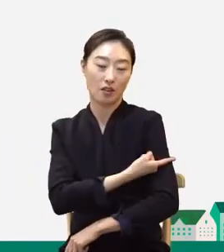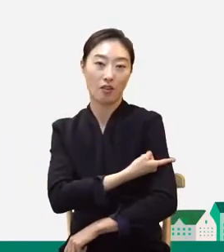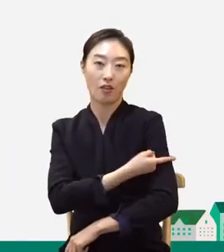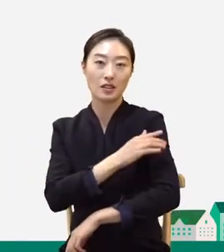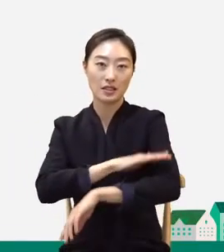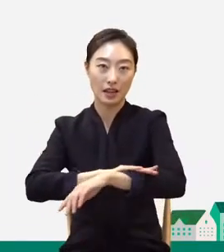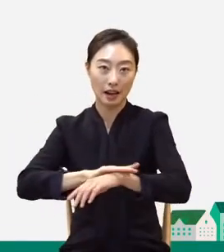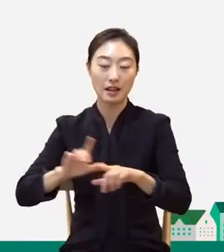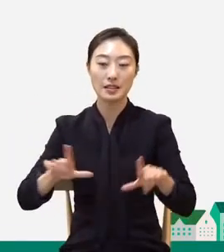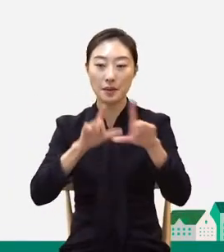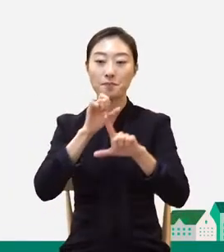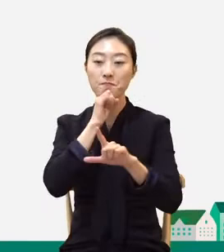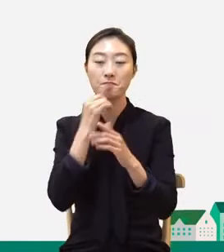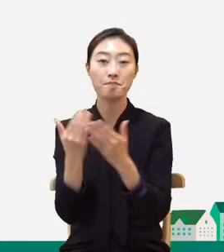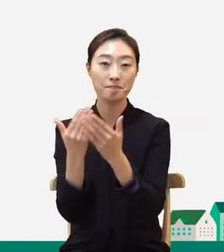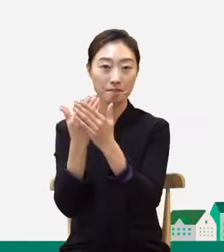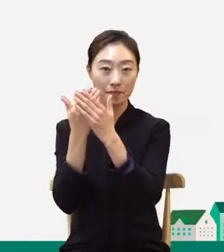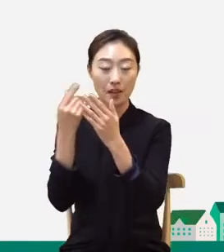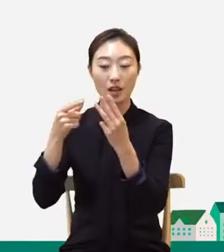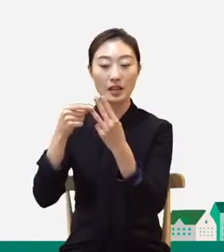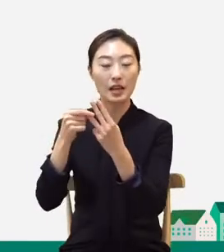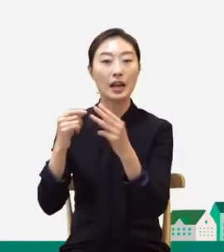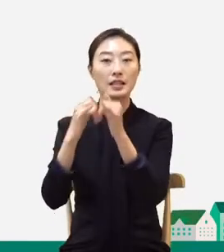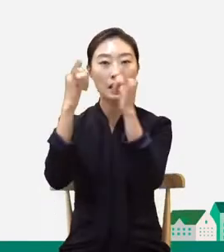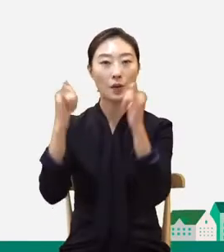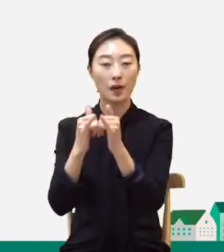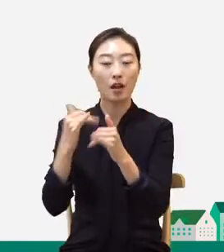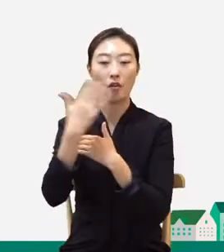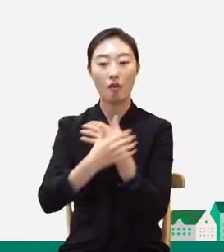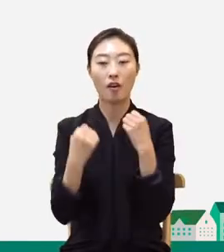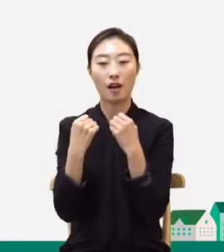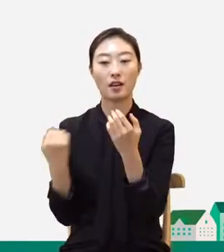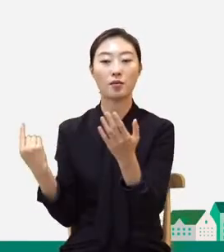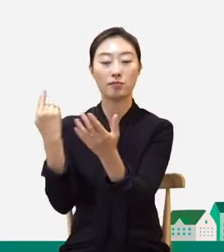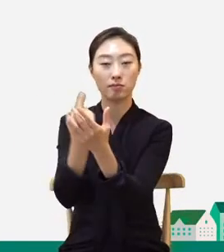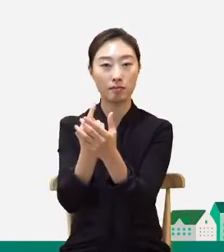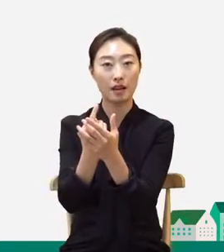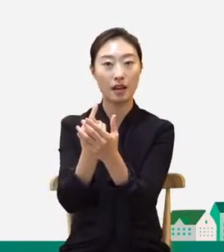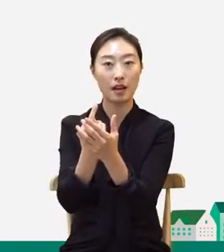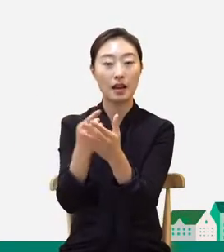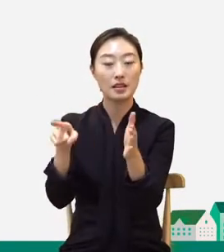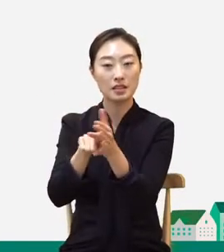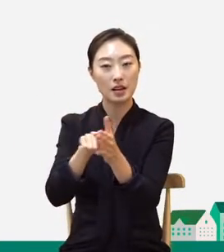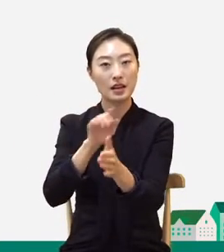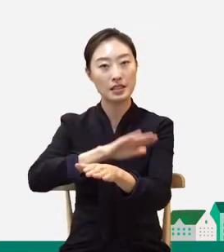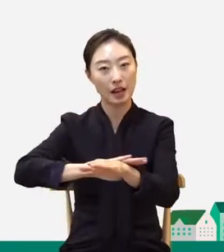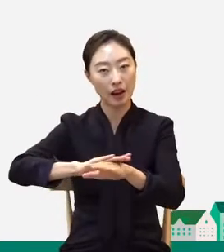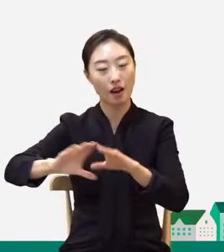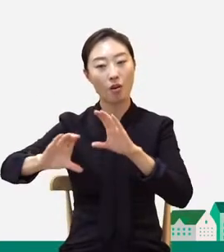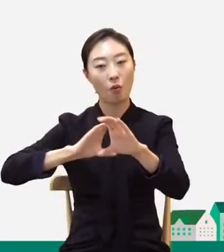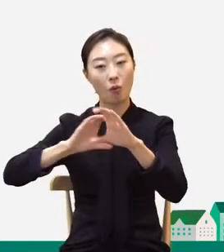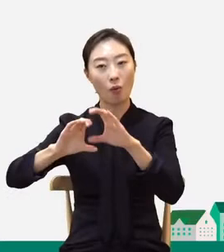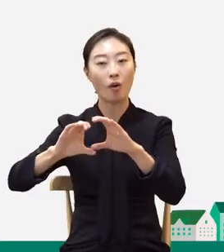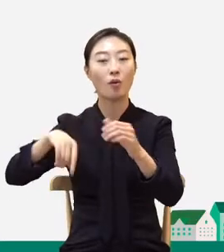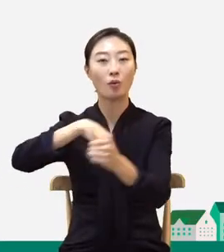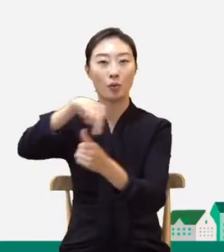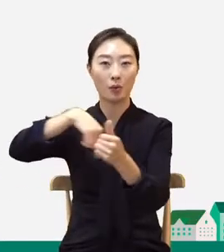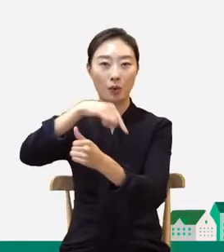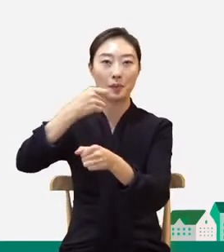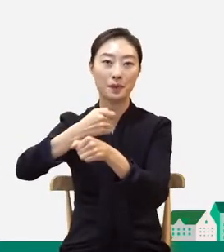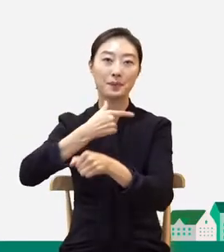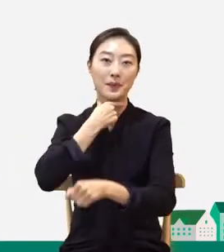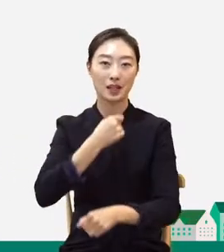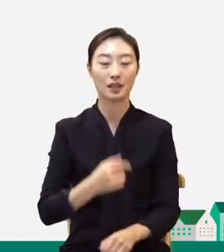향상과 만족도 증진, 지역사회로의 건강한 정착 유지를 통하여 신뢰받는 커뮤니티입니다.